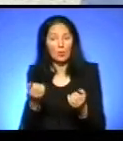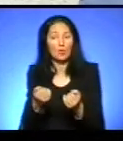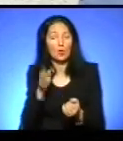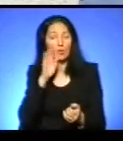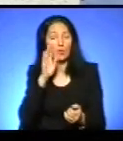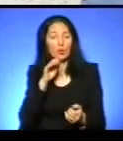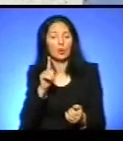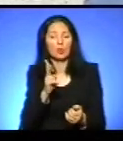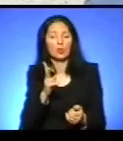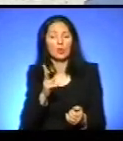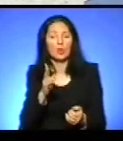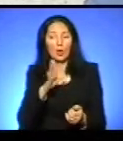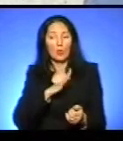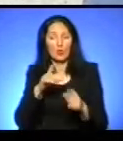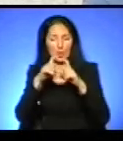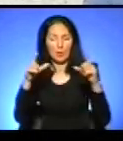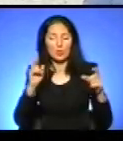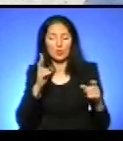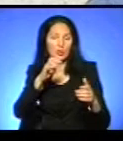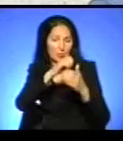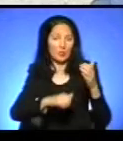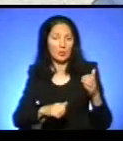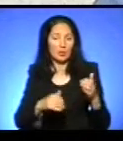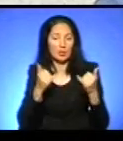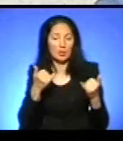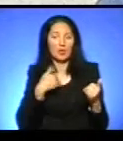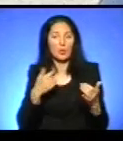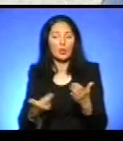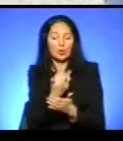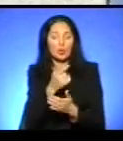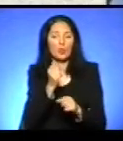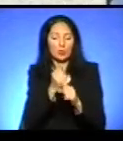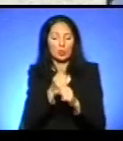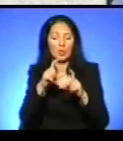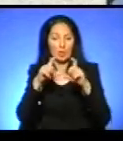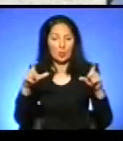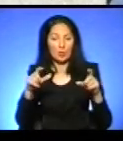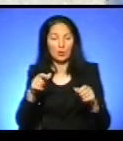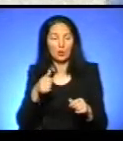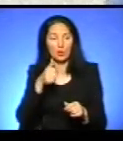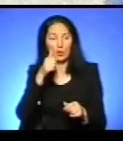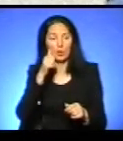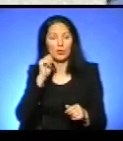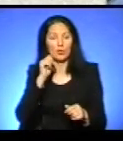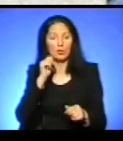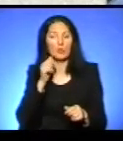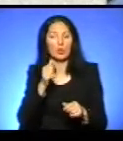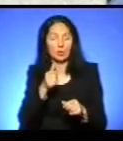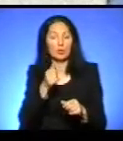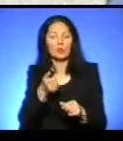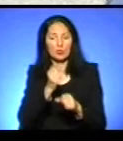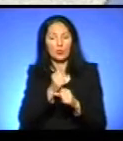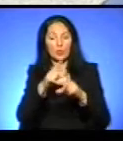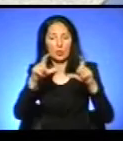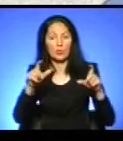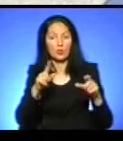хтось або здер, або що, не знаю. От зараз номер виготовили, я навіть не знав, що ви сьогодні приїдете. Вчора знову, щоб повісити, знову на, щоб